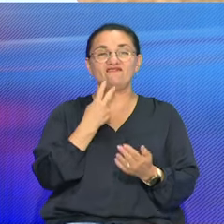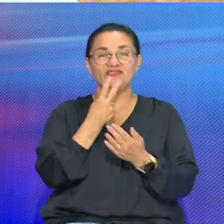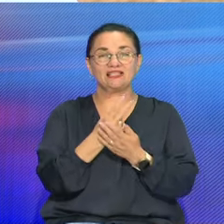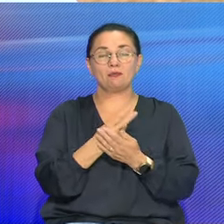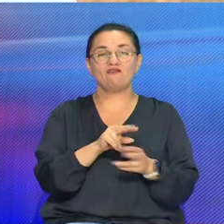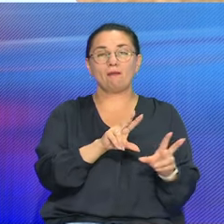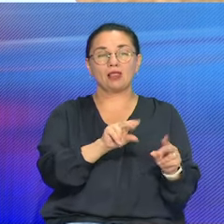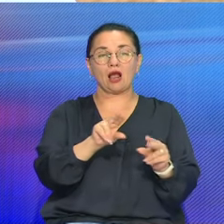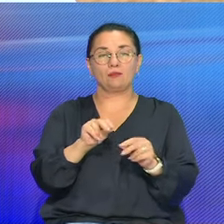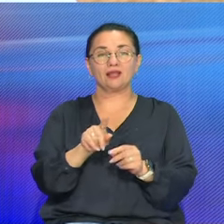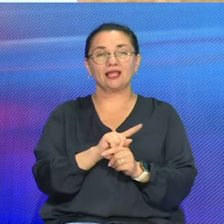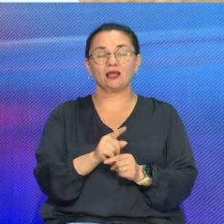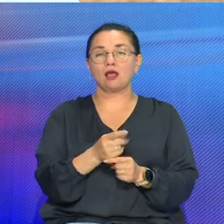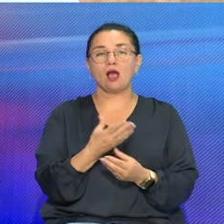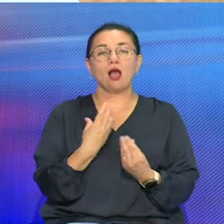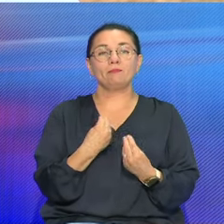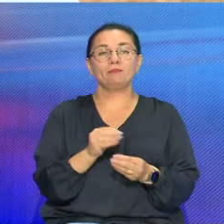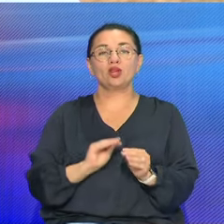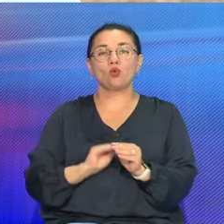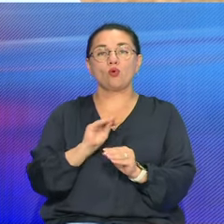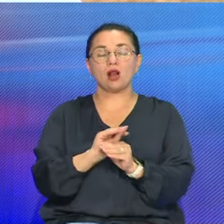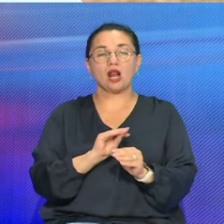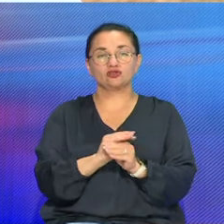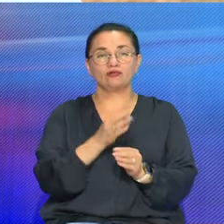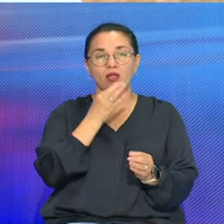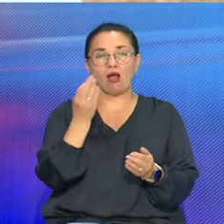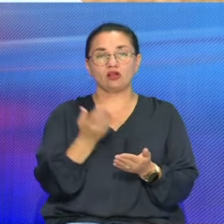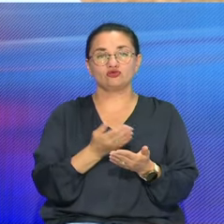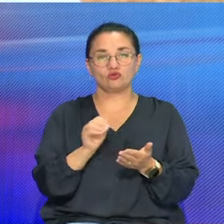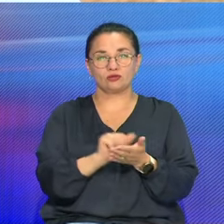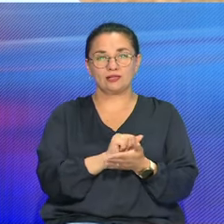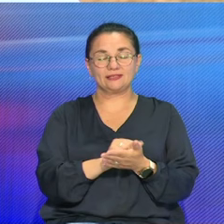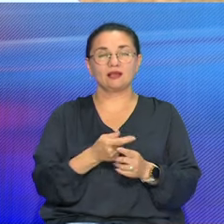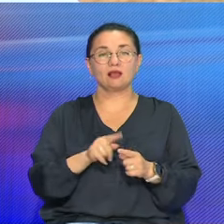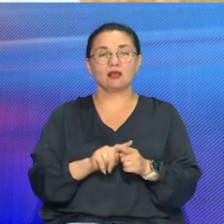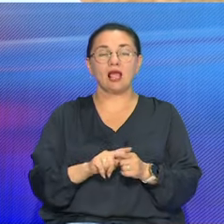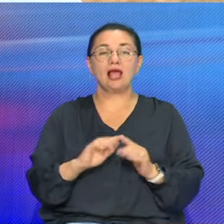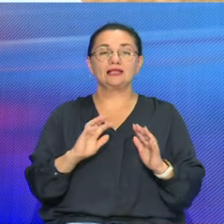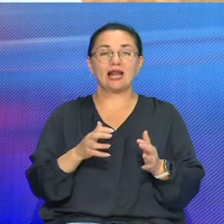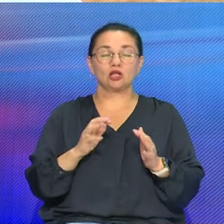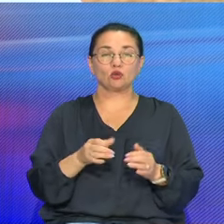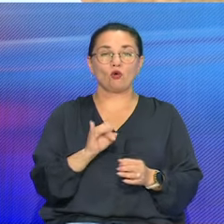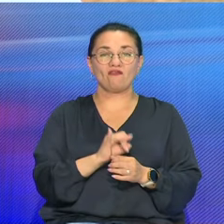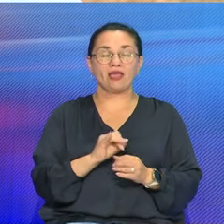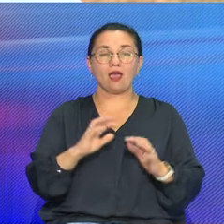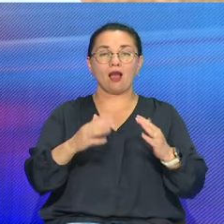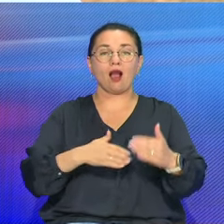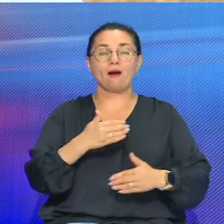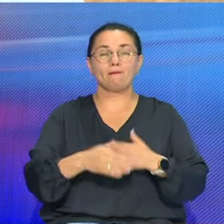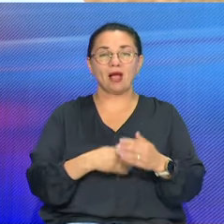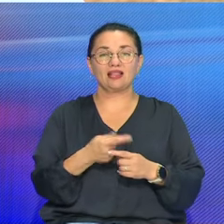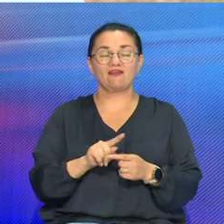и приукрашенной отчетности, в том числе с готовностью тракторов и комбайнов к полевым